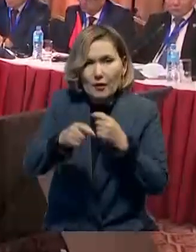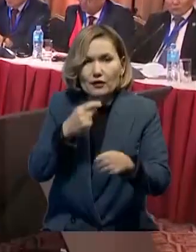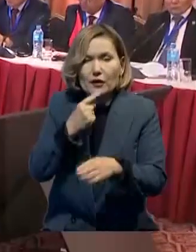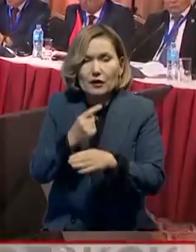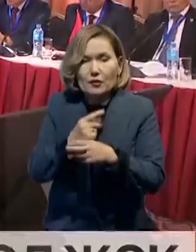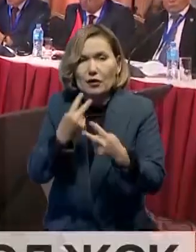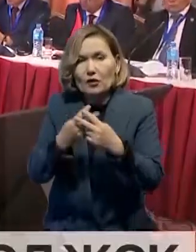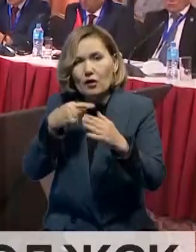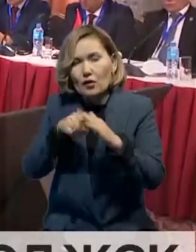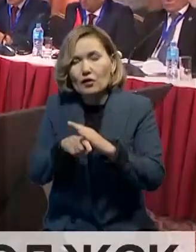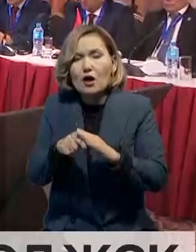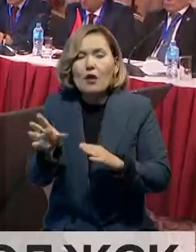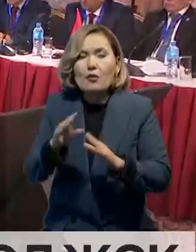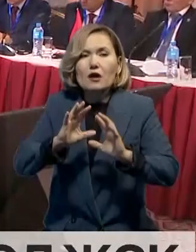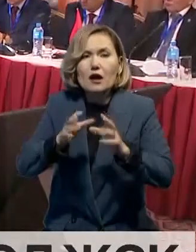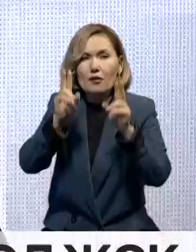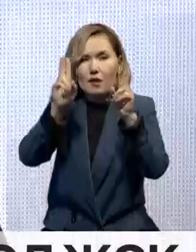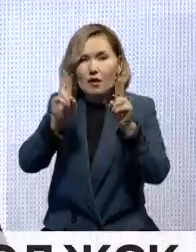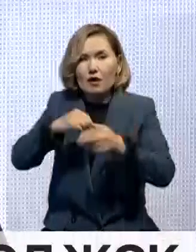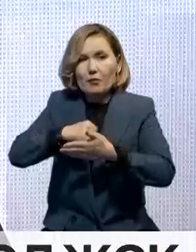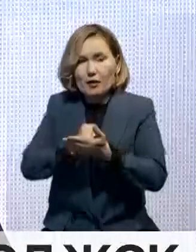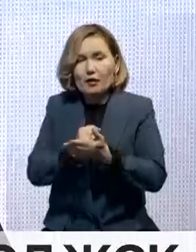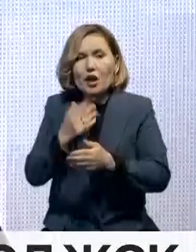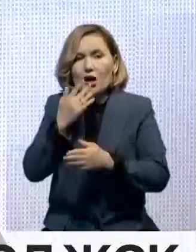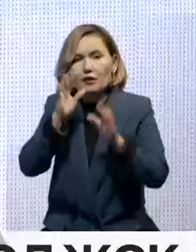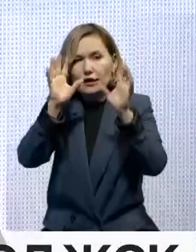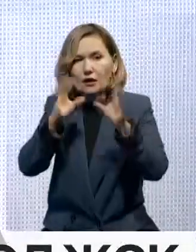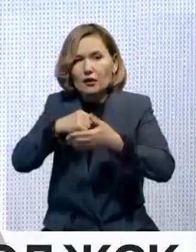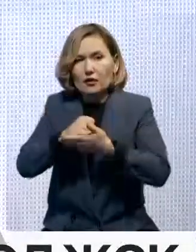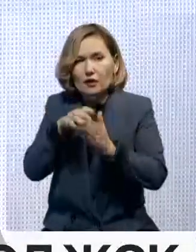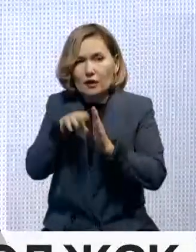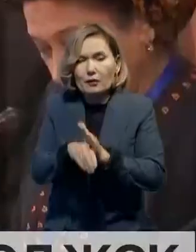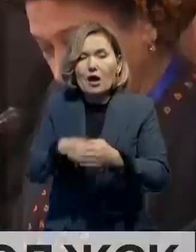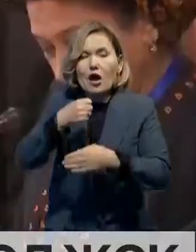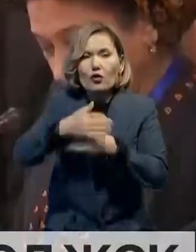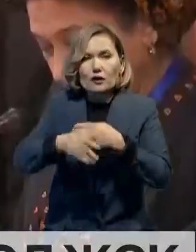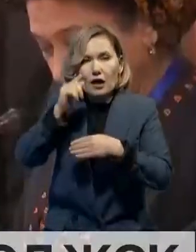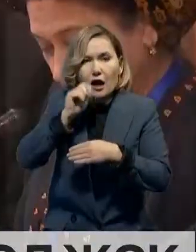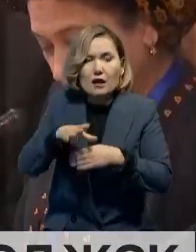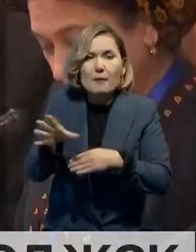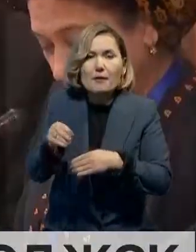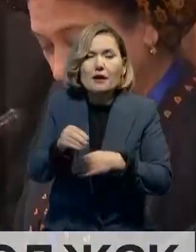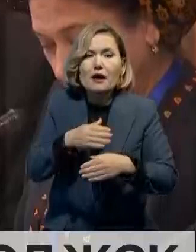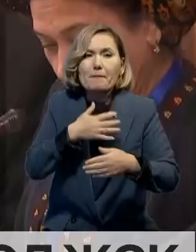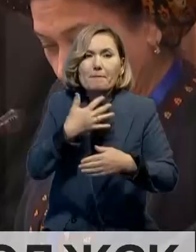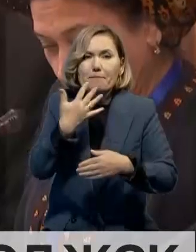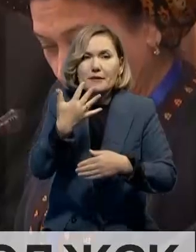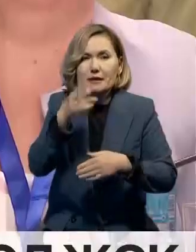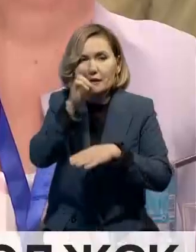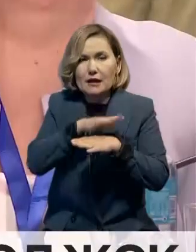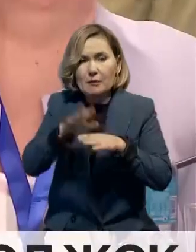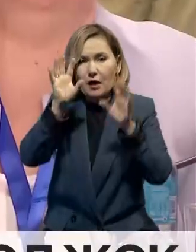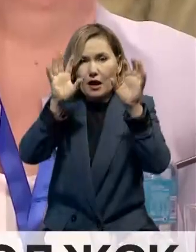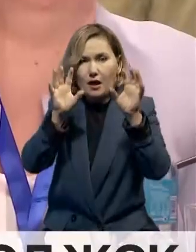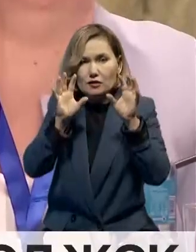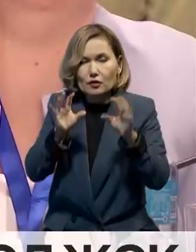салу бүкіл әлемде халықаралық шарттармен бекітіліп, ұлттық заңға да енгізілген. Орталық Азияның барлық 5 елінің конституциясында